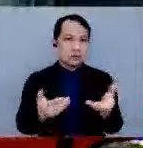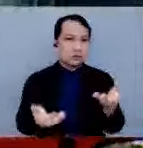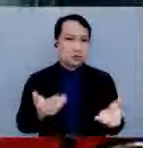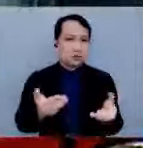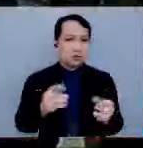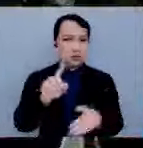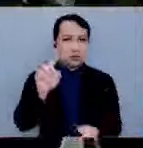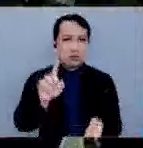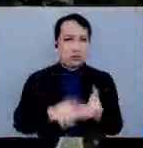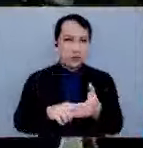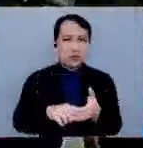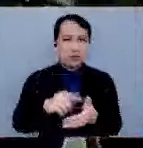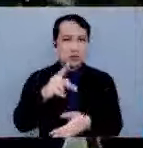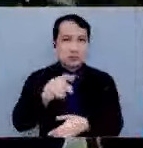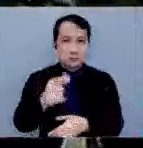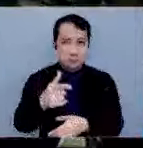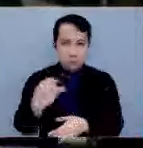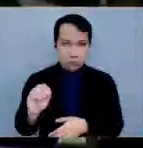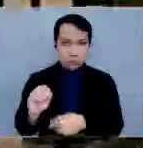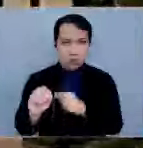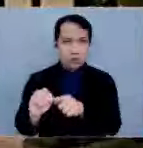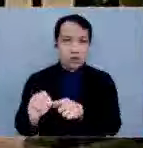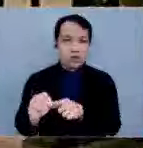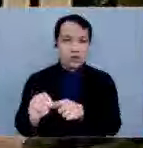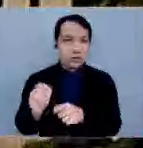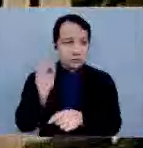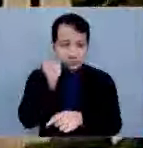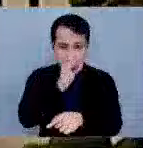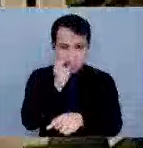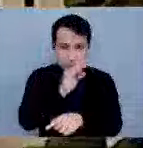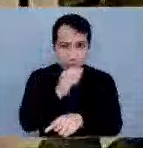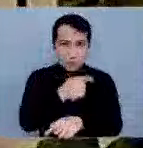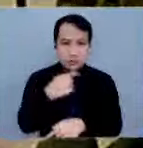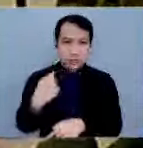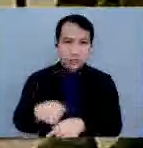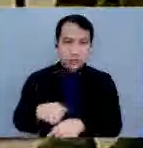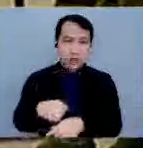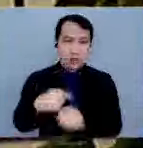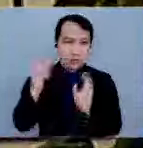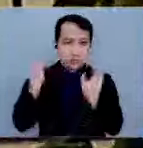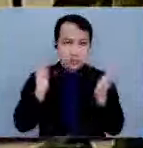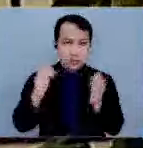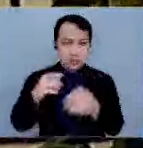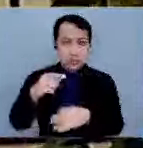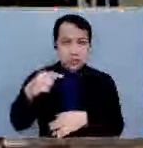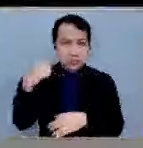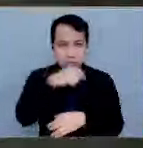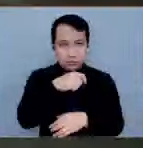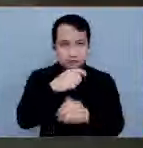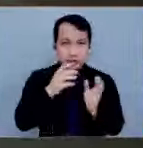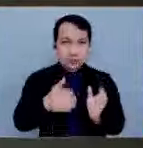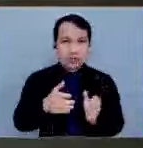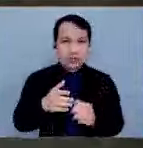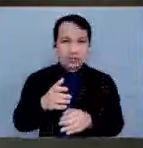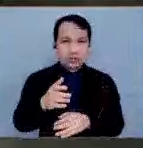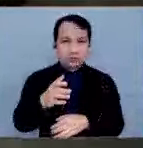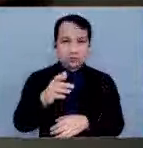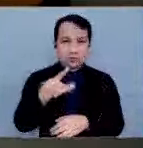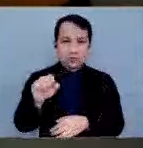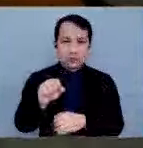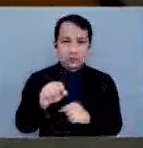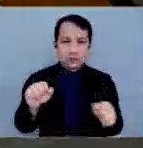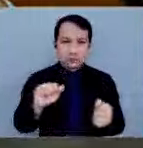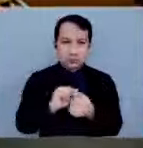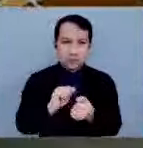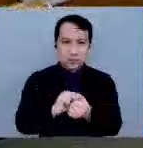POGO worker. Kabilang dito ang mga Pinoy, Chinese, Malaysian, Taiwanese at Rwandan. Kasama rin sa